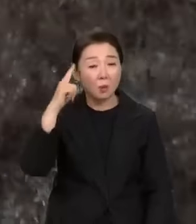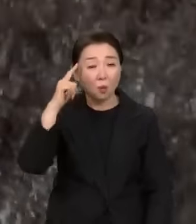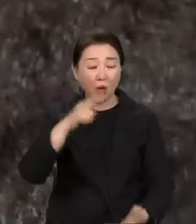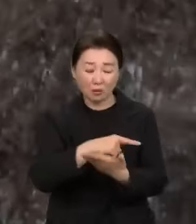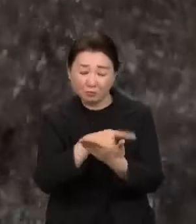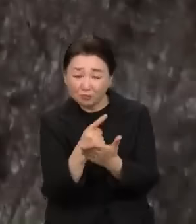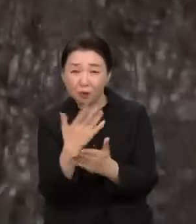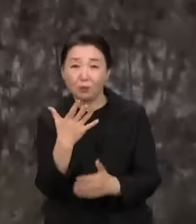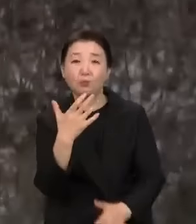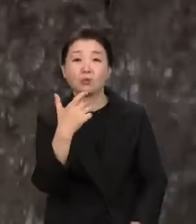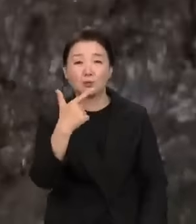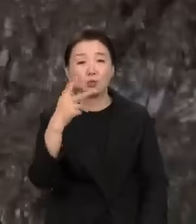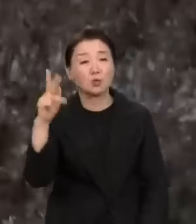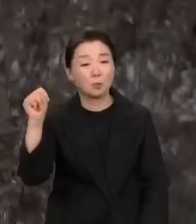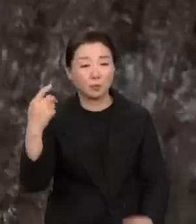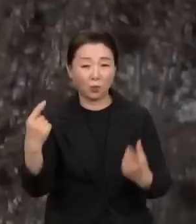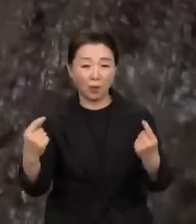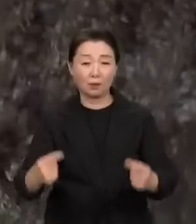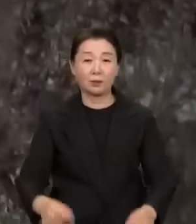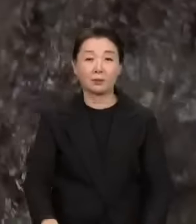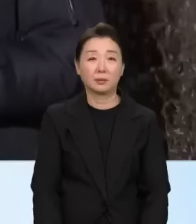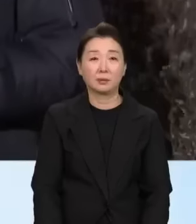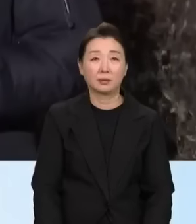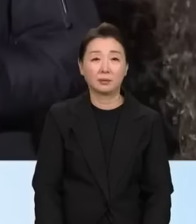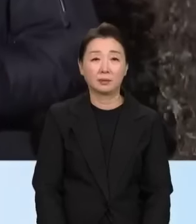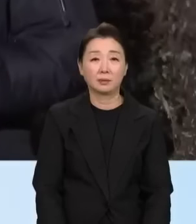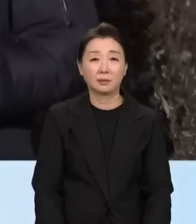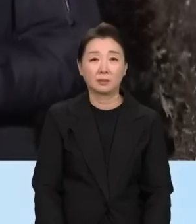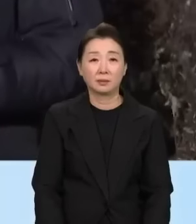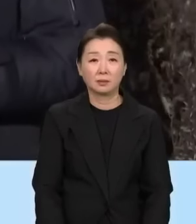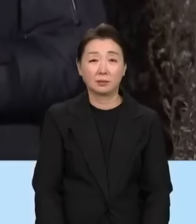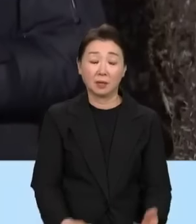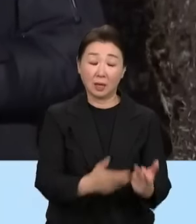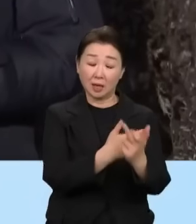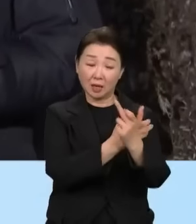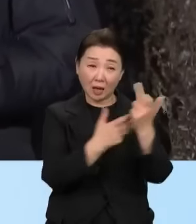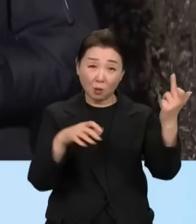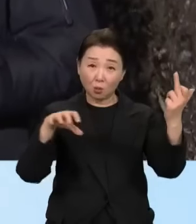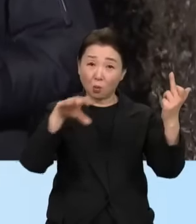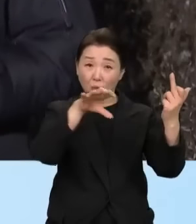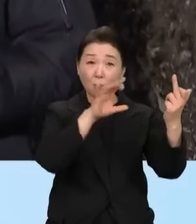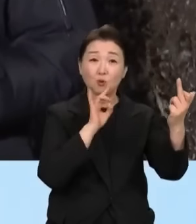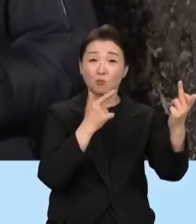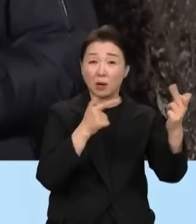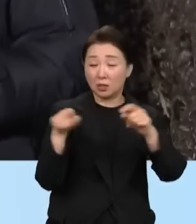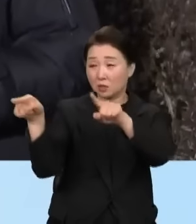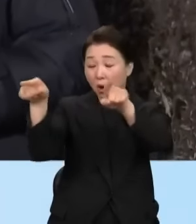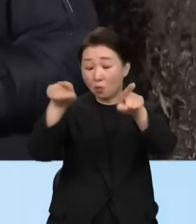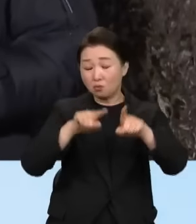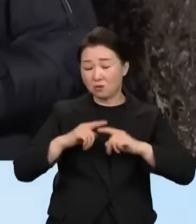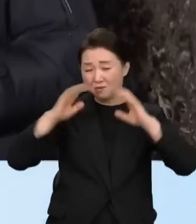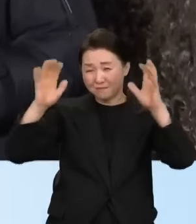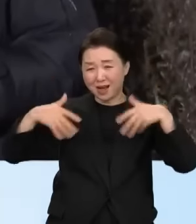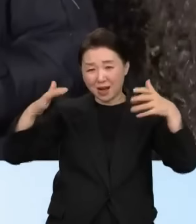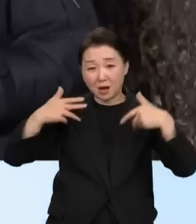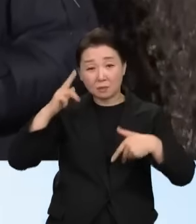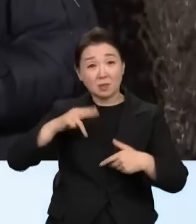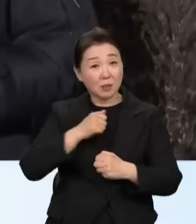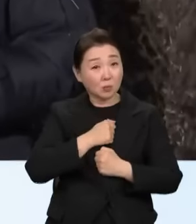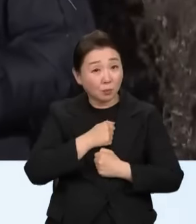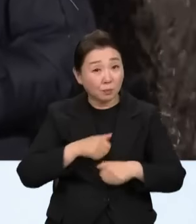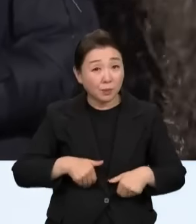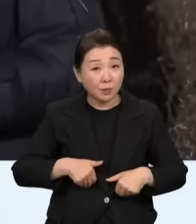따지면 96km를 넘었습니다. 그런데 강원 산지뿐 아니라 전국적으로 이 강풍에 주의해야